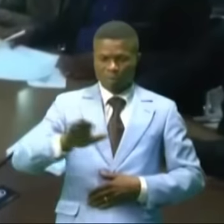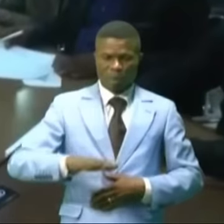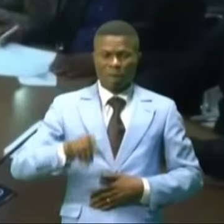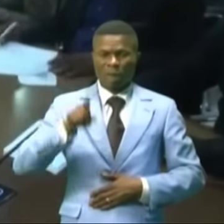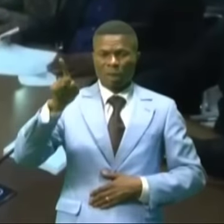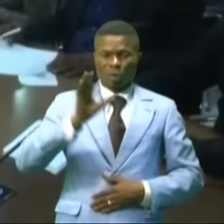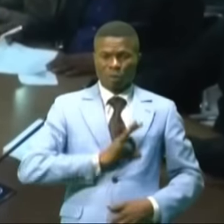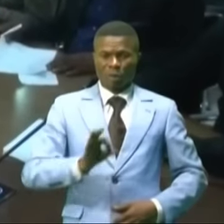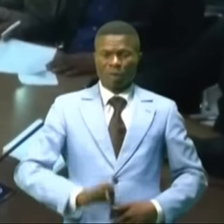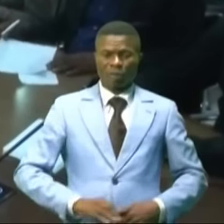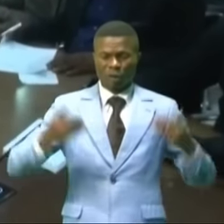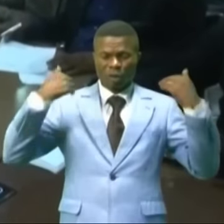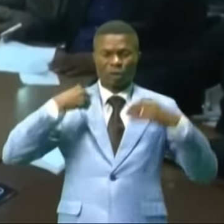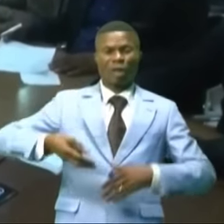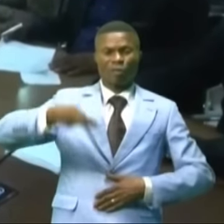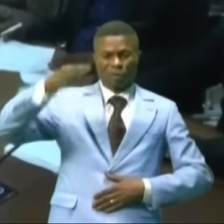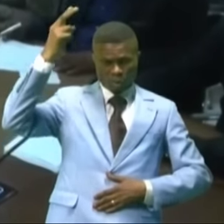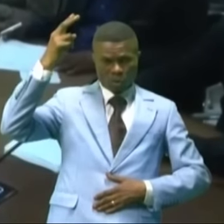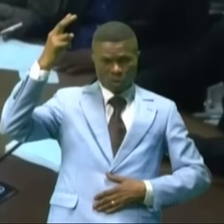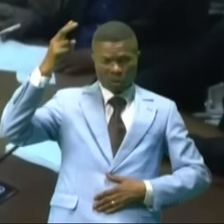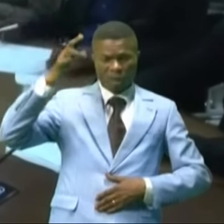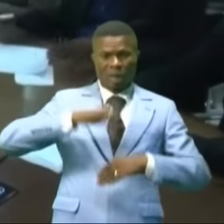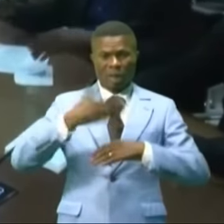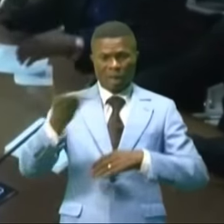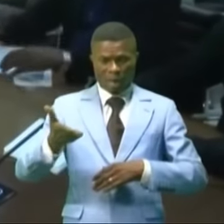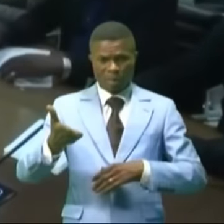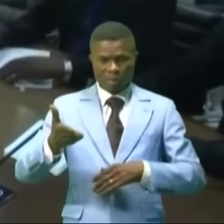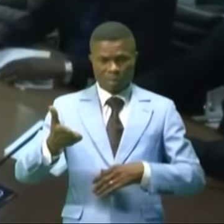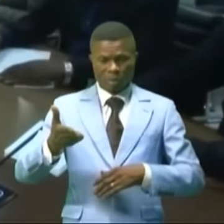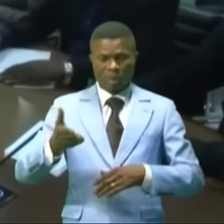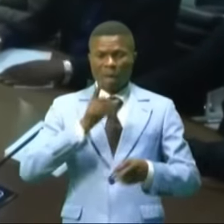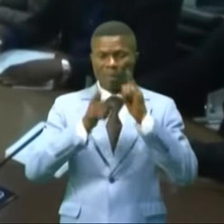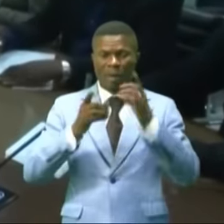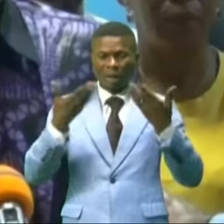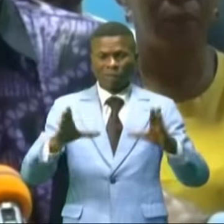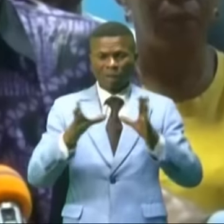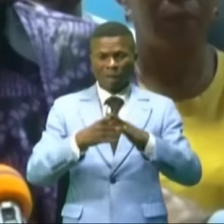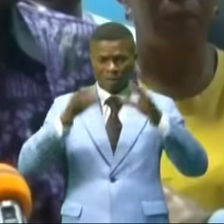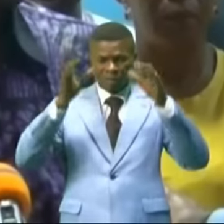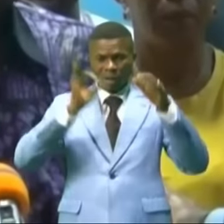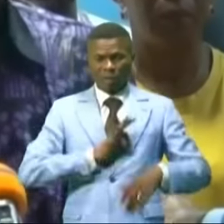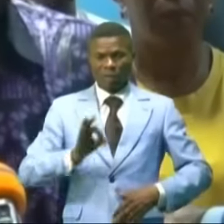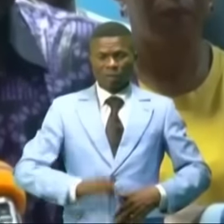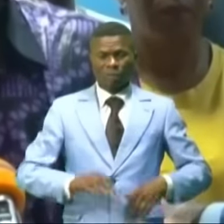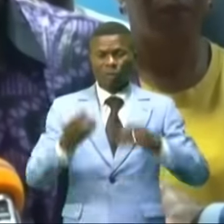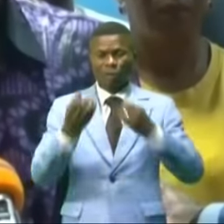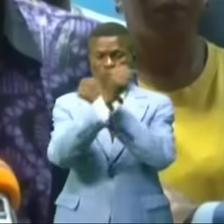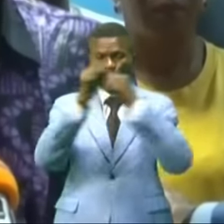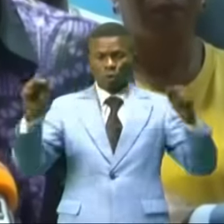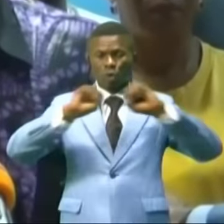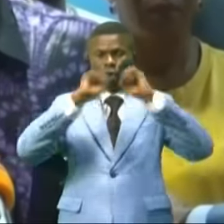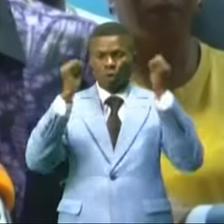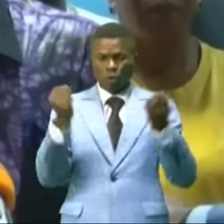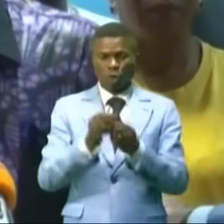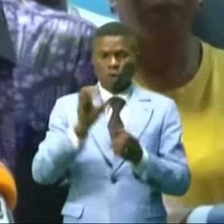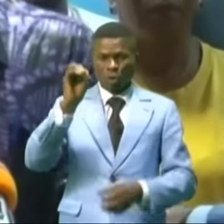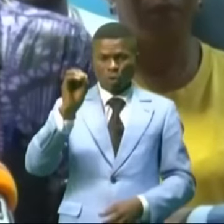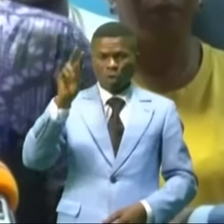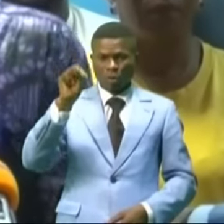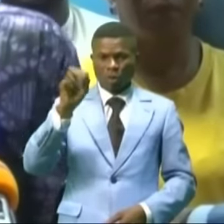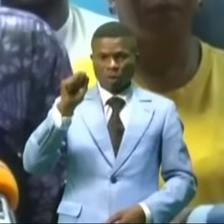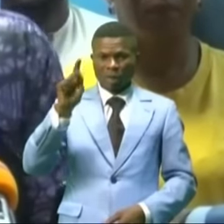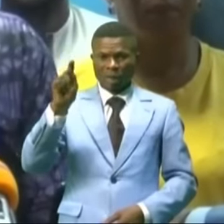le magistrat suprême. Et après les échanges avec le président de la République pour sauver cette entreprise,